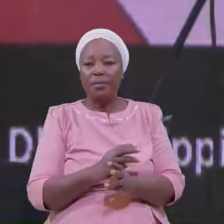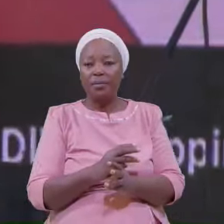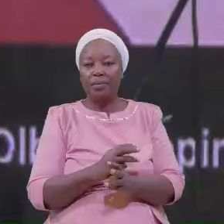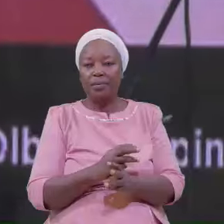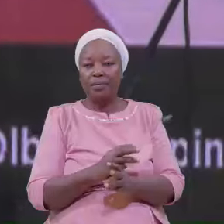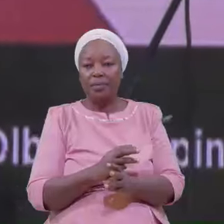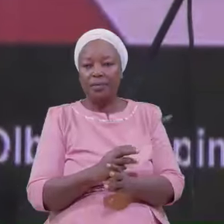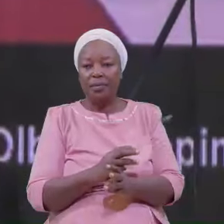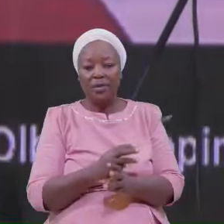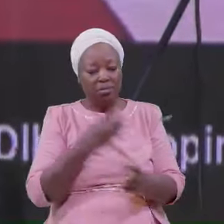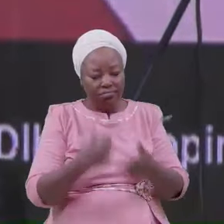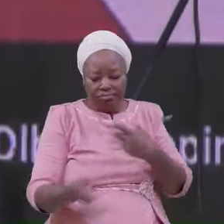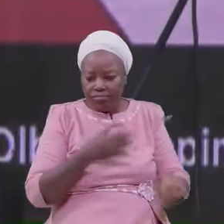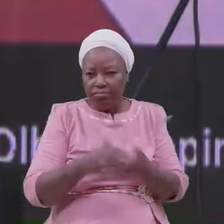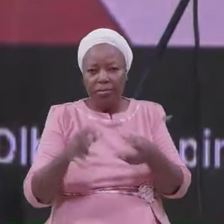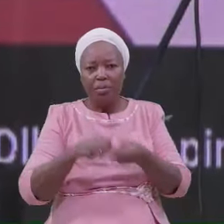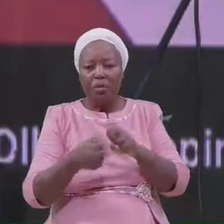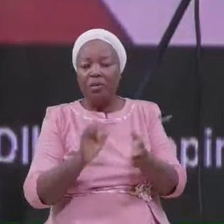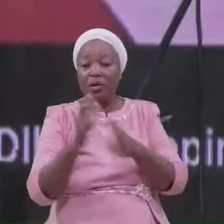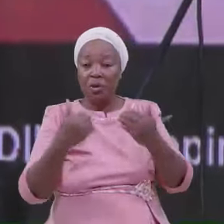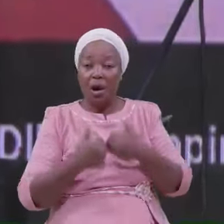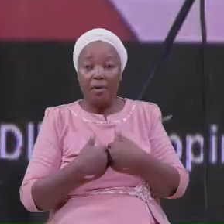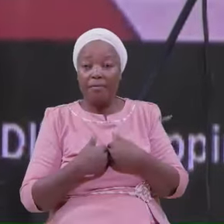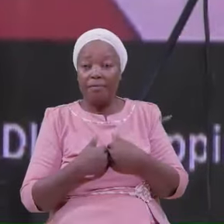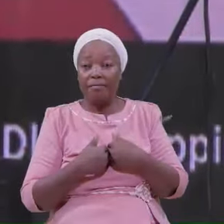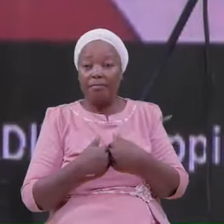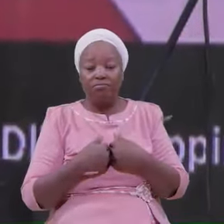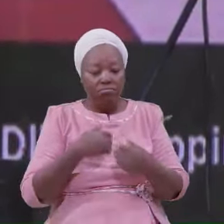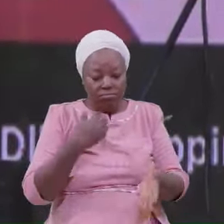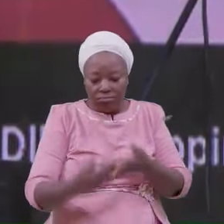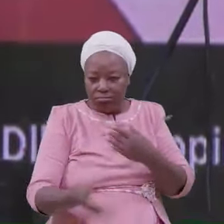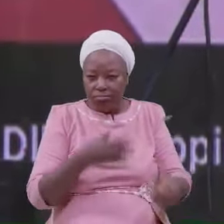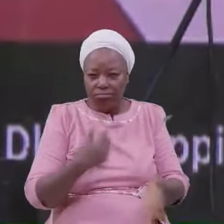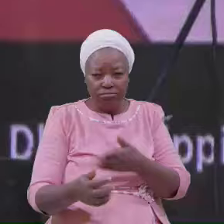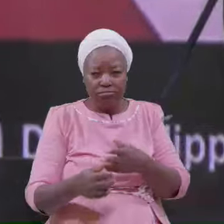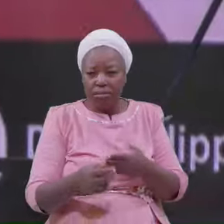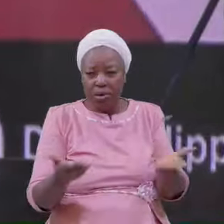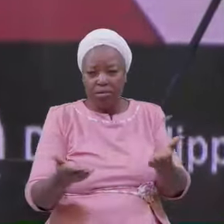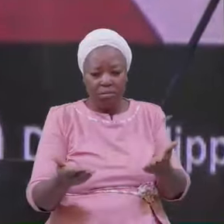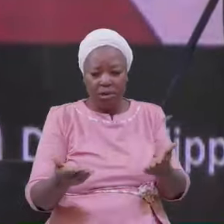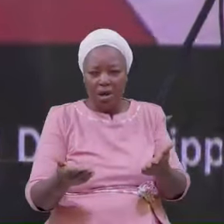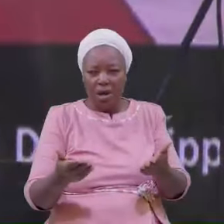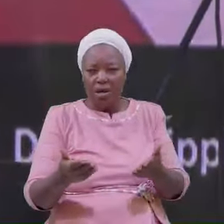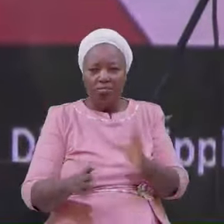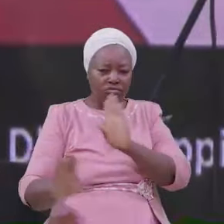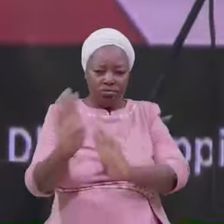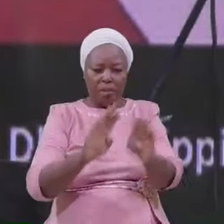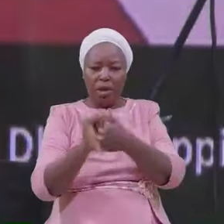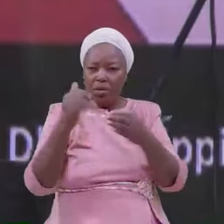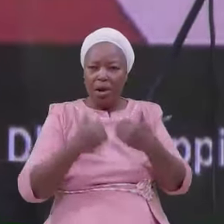Whatever problem you have. Ano man ang suliranin mo. Whatever setbacks you have. Ano man ang pinagdaraanan mo.